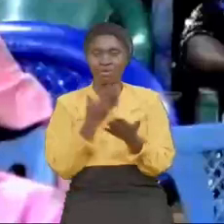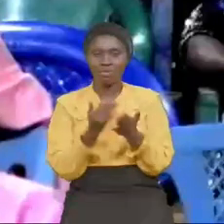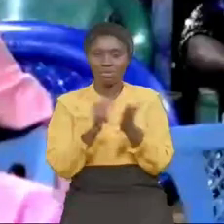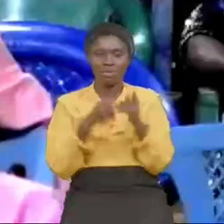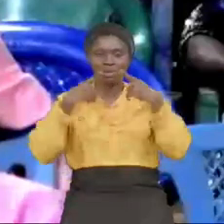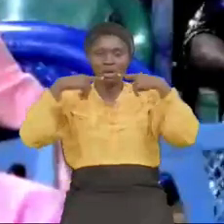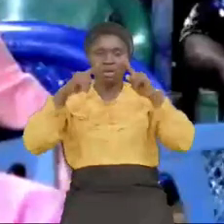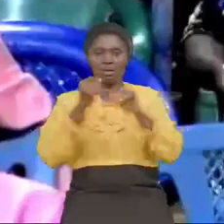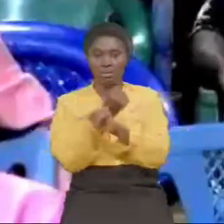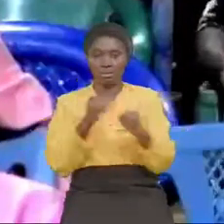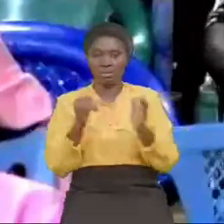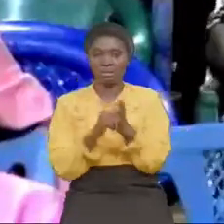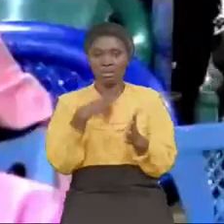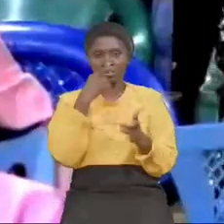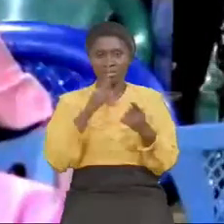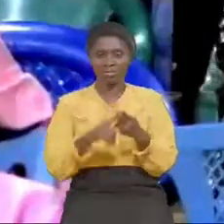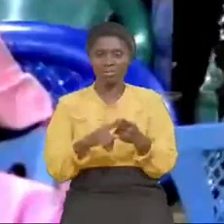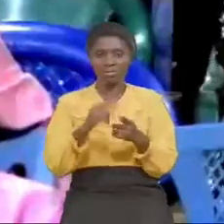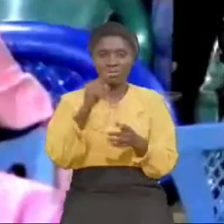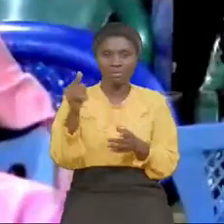Dieu règne.